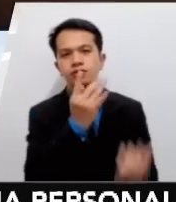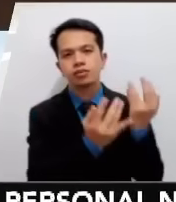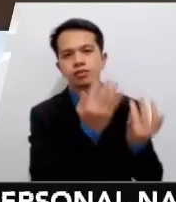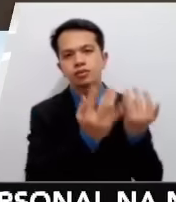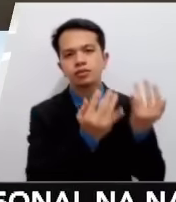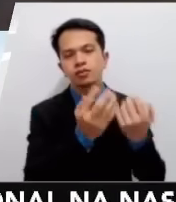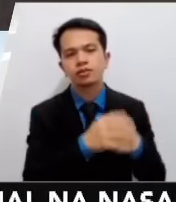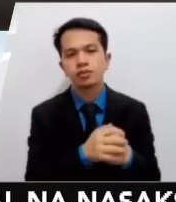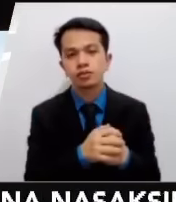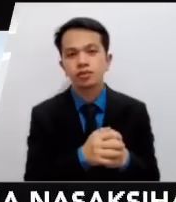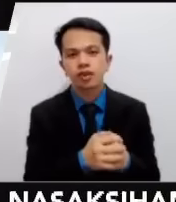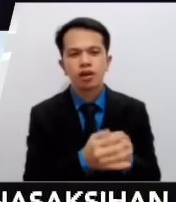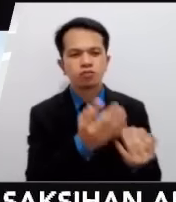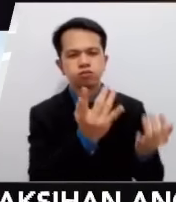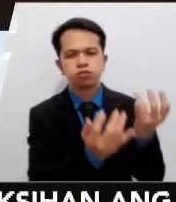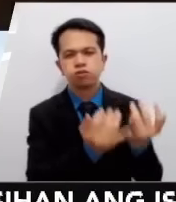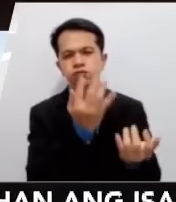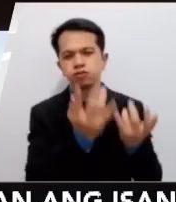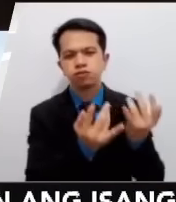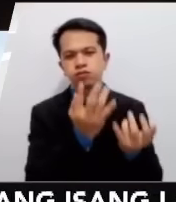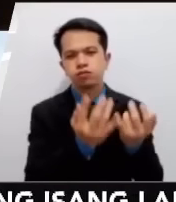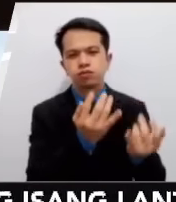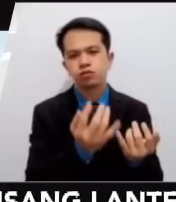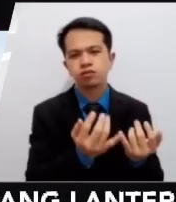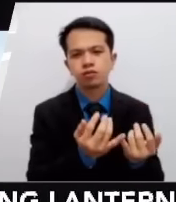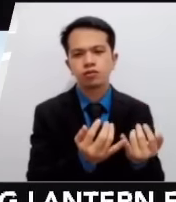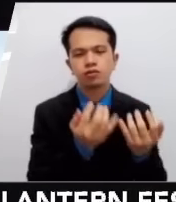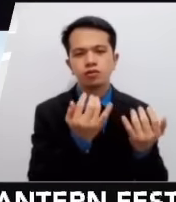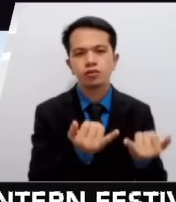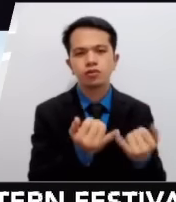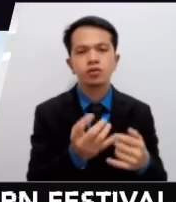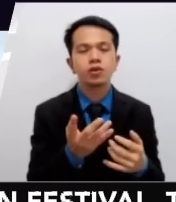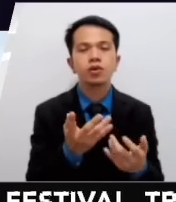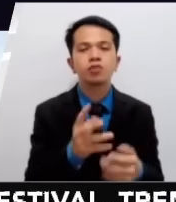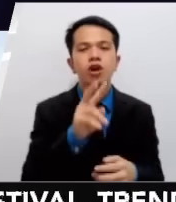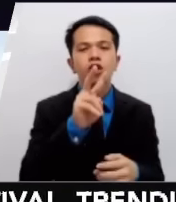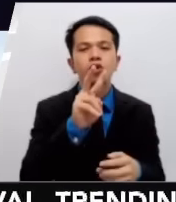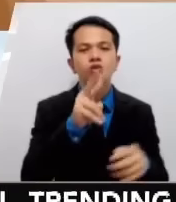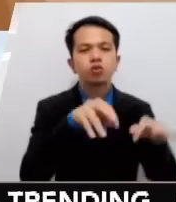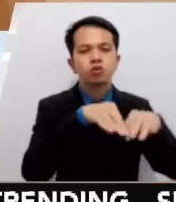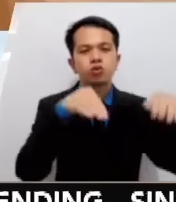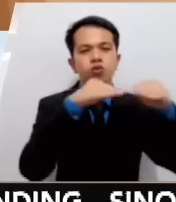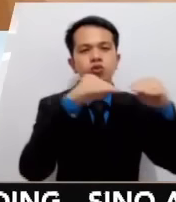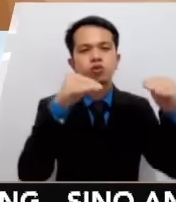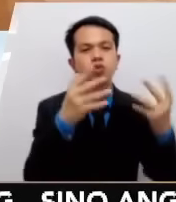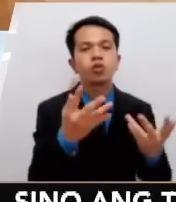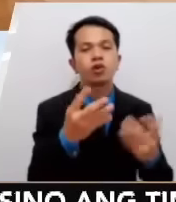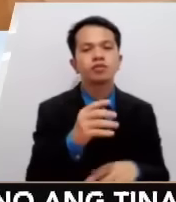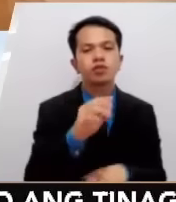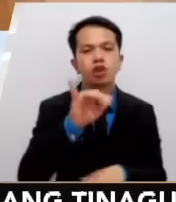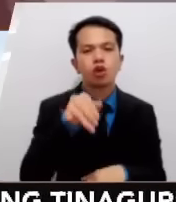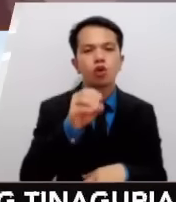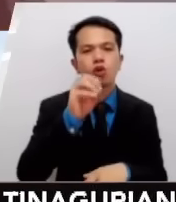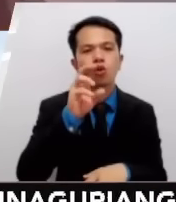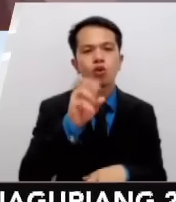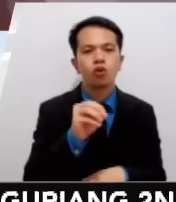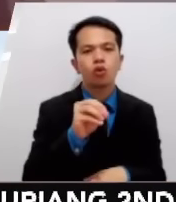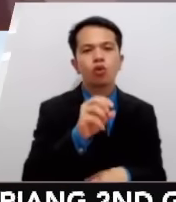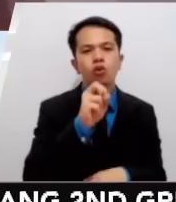Naglalagablab na apoy ang kinakaharap ng mga bumbero sa nasusunog na two-story commercial building sa Hulusulu. Matapos ang halos isang